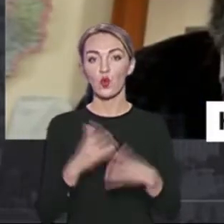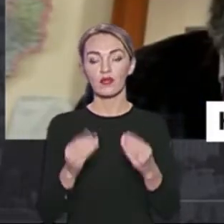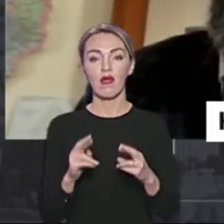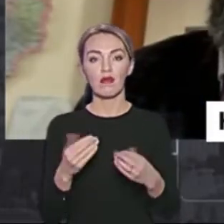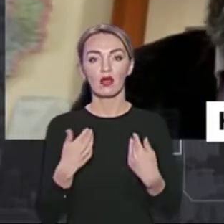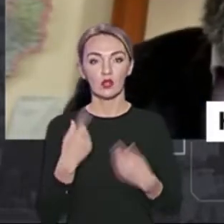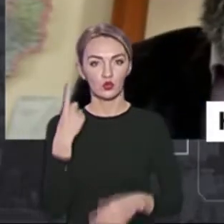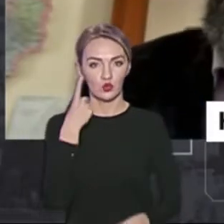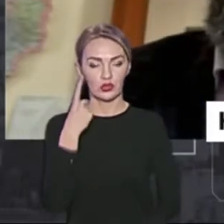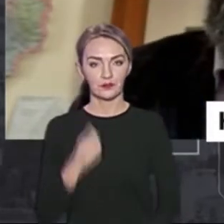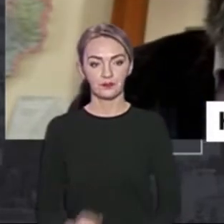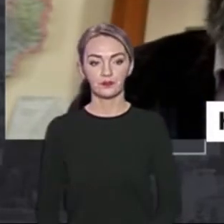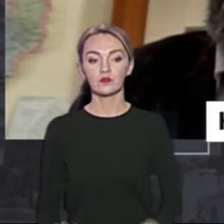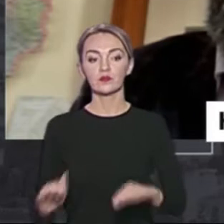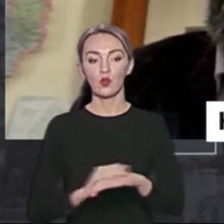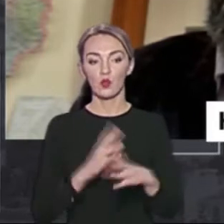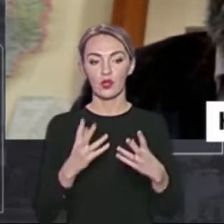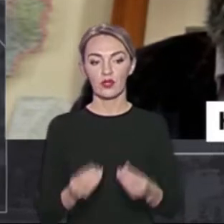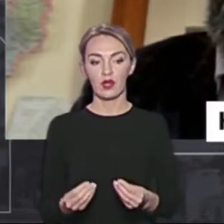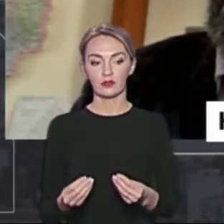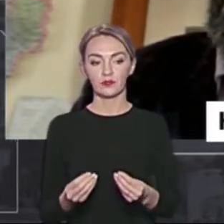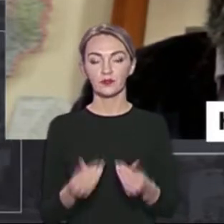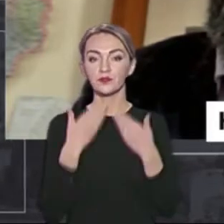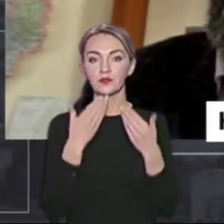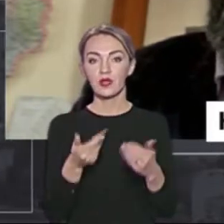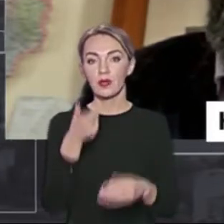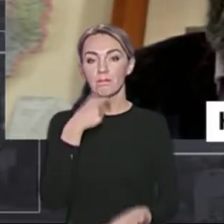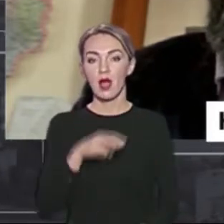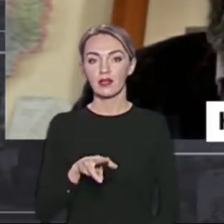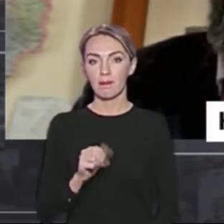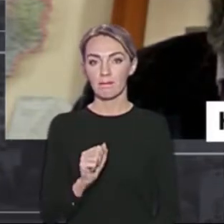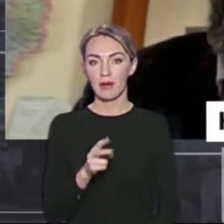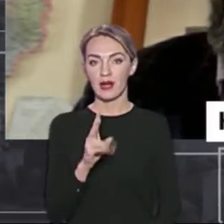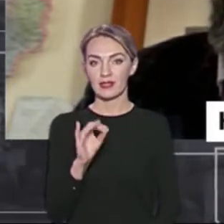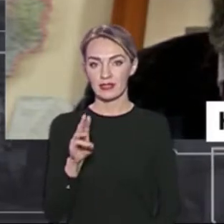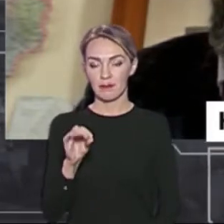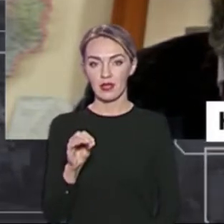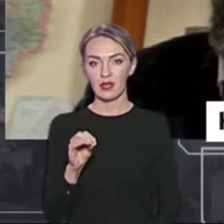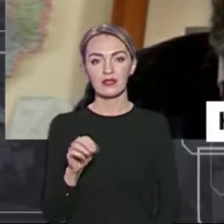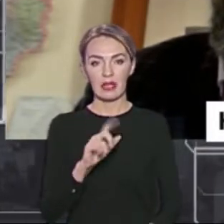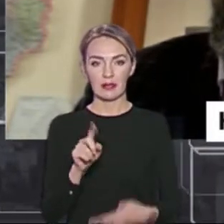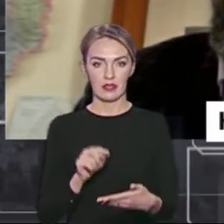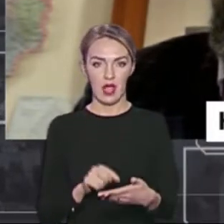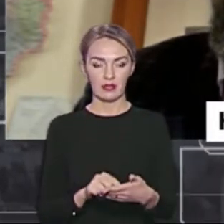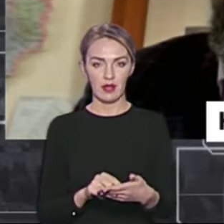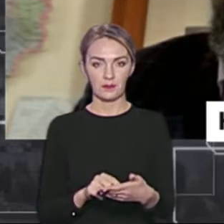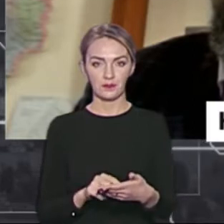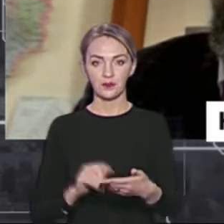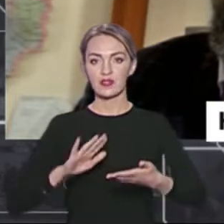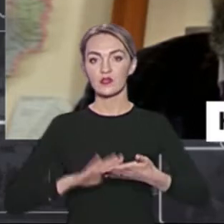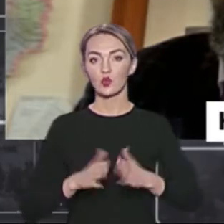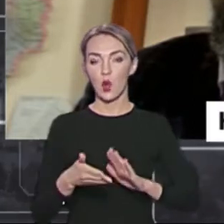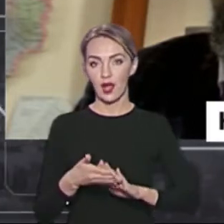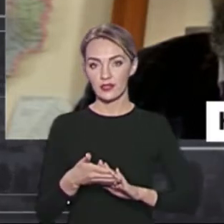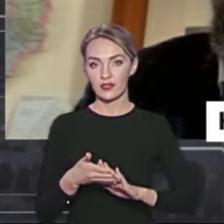чути? Доброго дня. Пане Максим, одразу до вас різкі запитання, оскільки